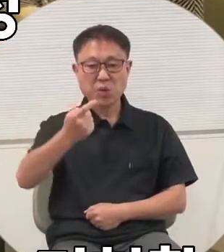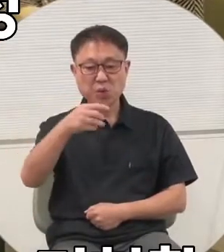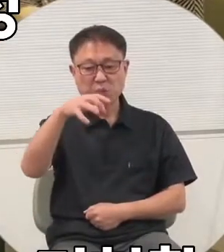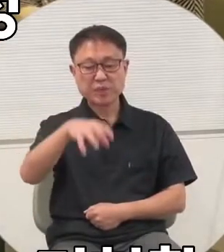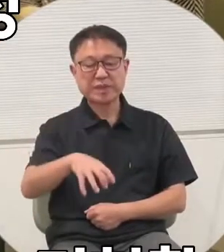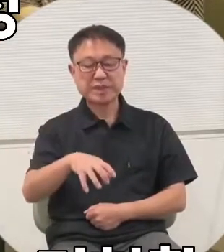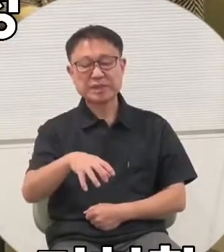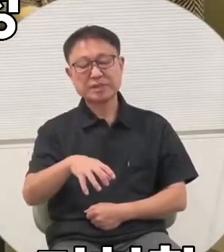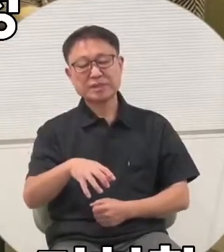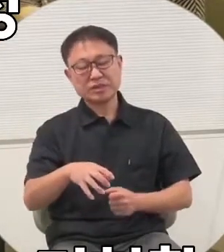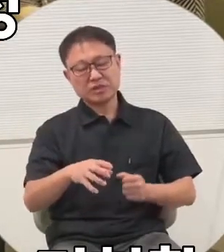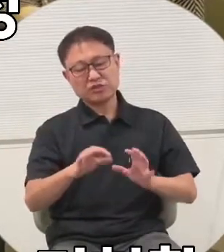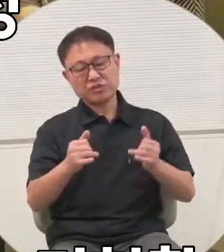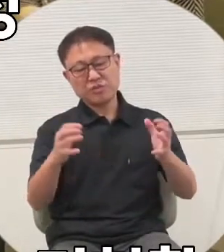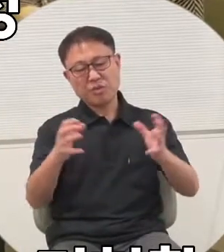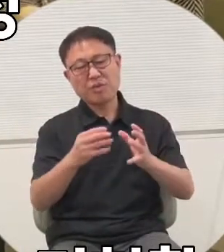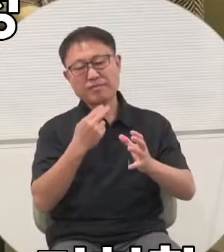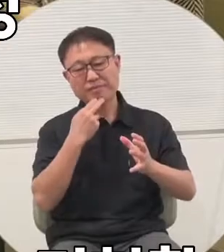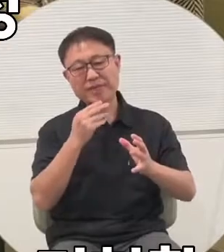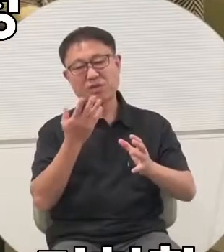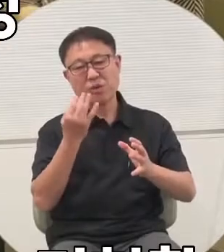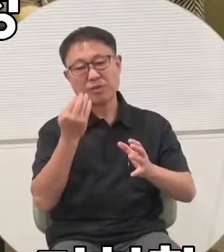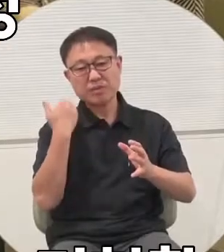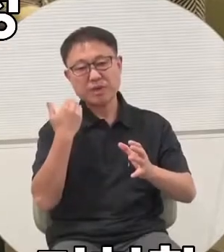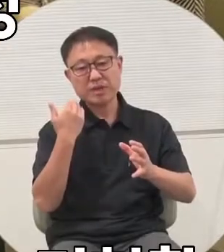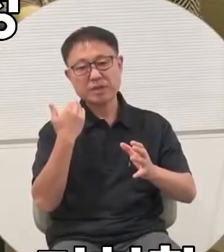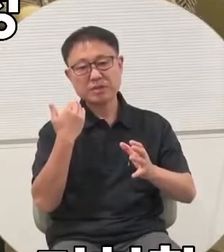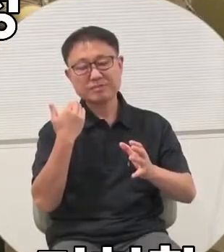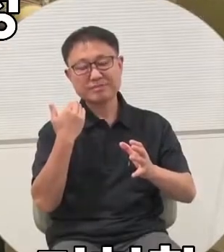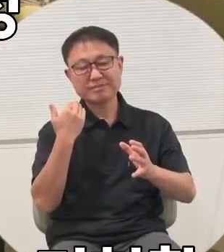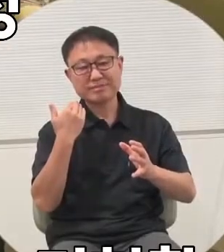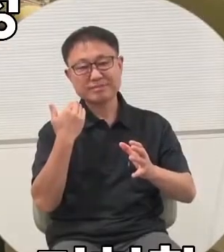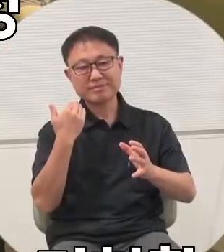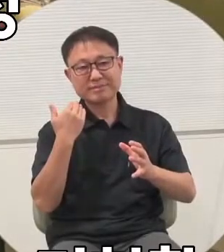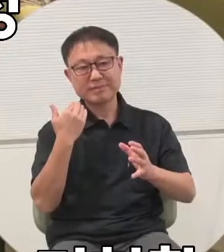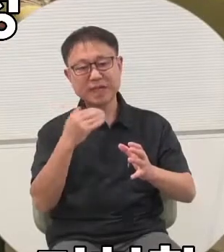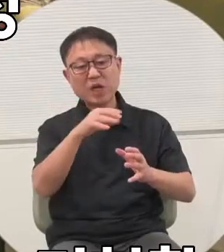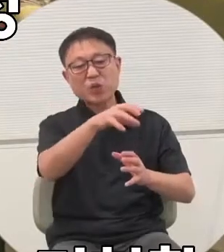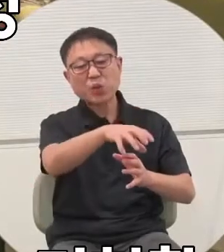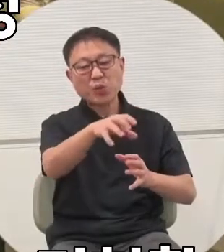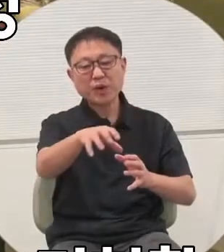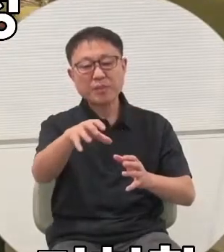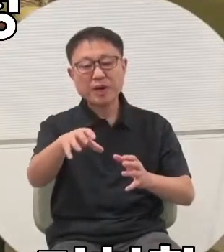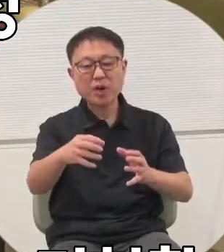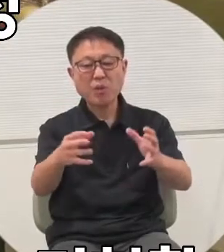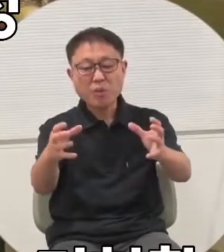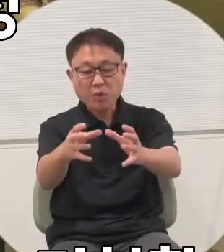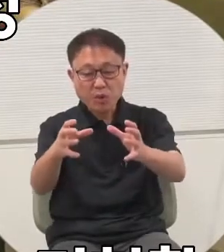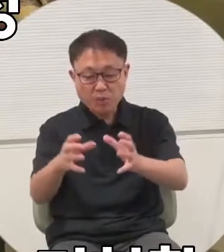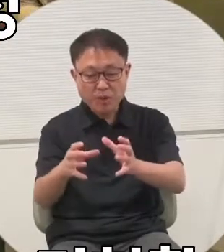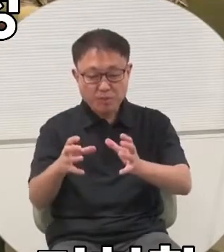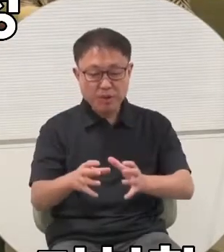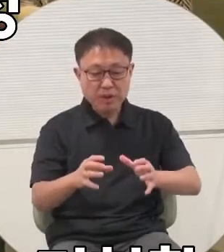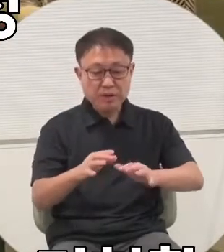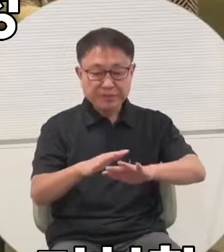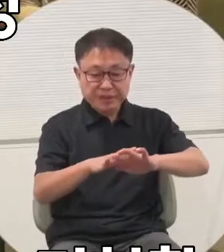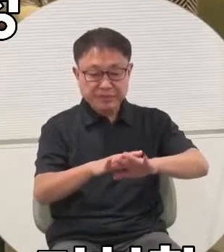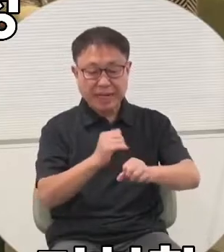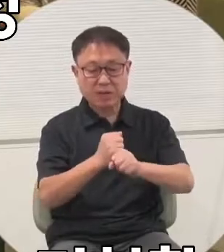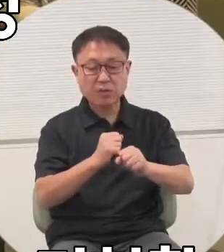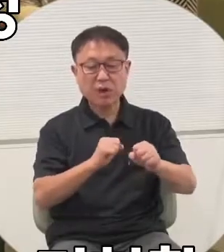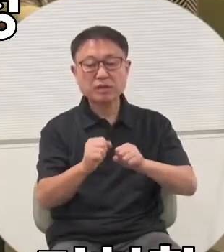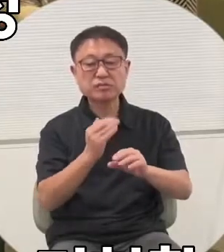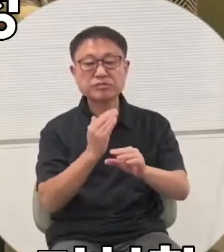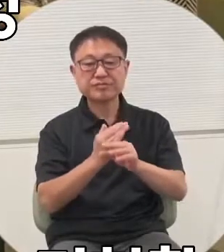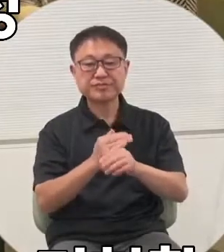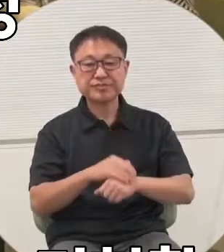모임이 없었는데요. 요즘에 조금 이제 완화가 되어가지고 동네별로 주민들 모여서 네트워크하는 활동들을 하고 왔어요.